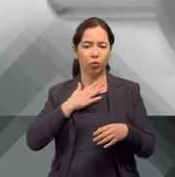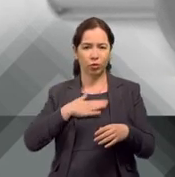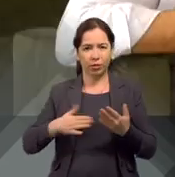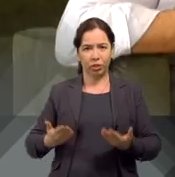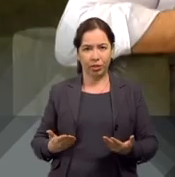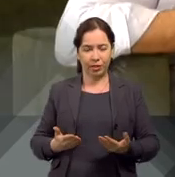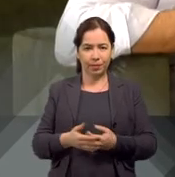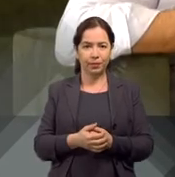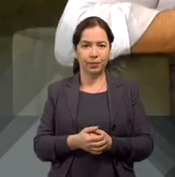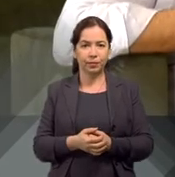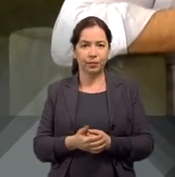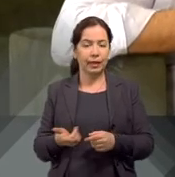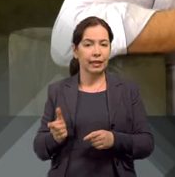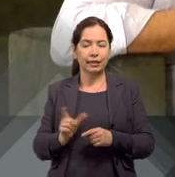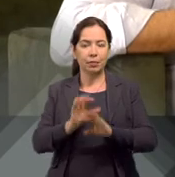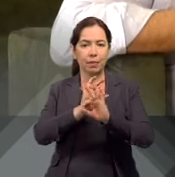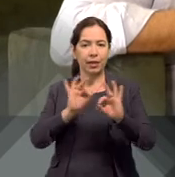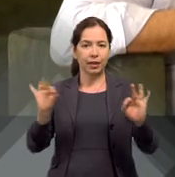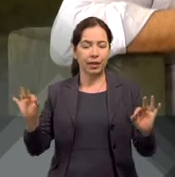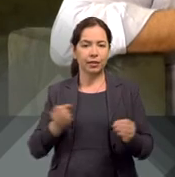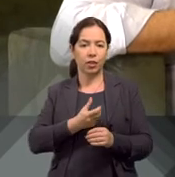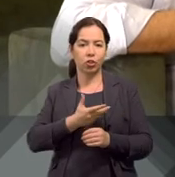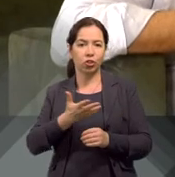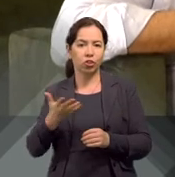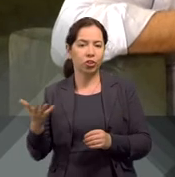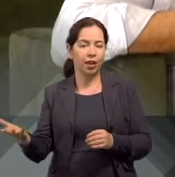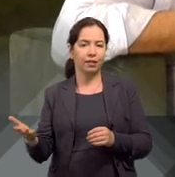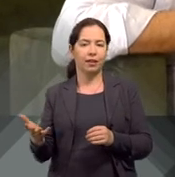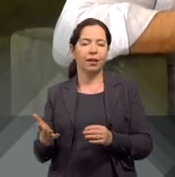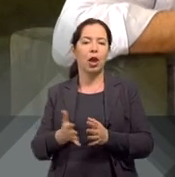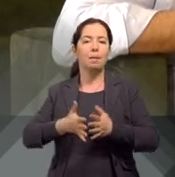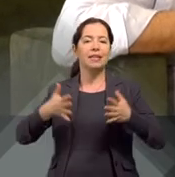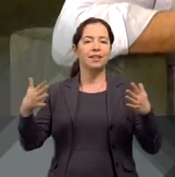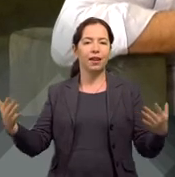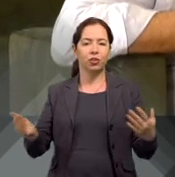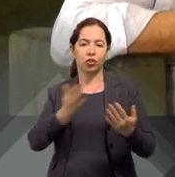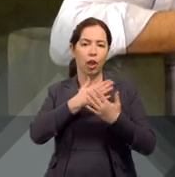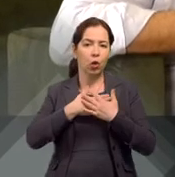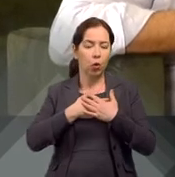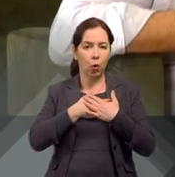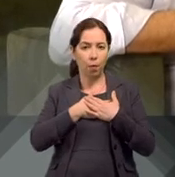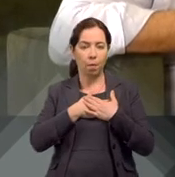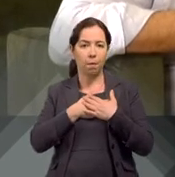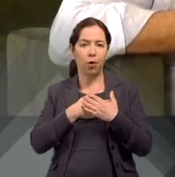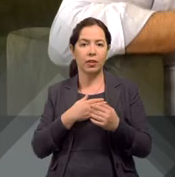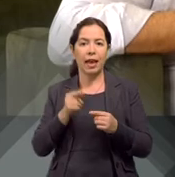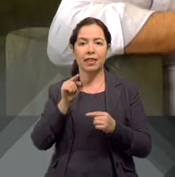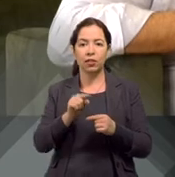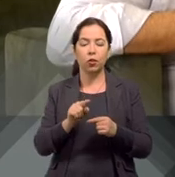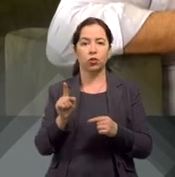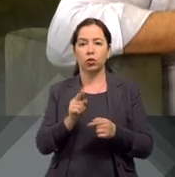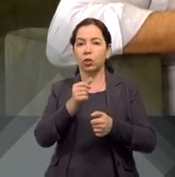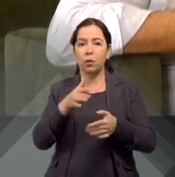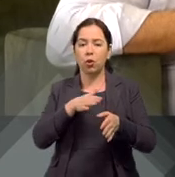все решает. Самая прекрасная, щедрая, безумная, безграничная любовь оказывается чем-то, что не